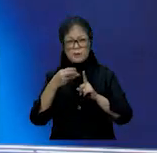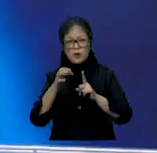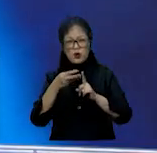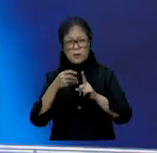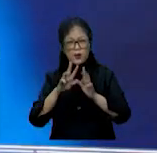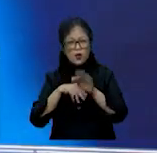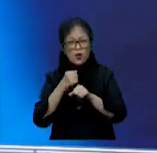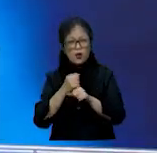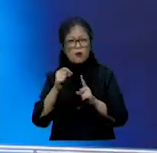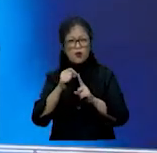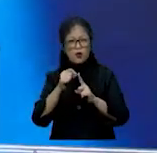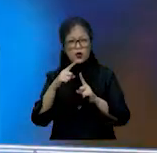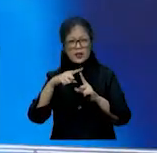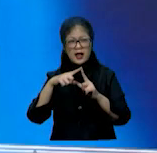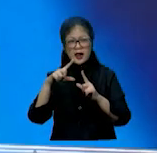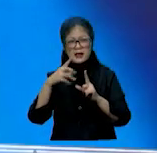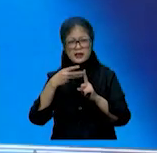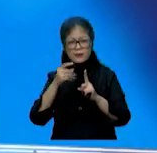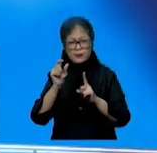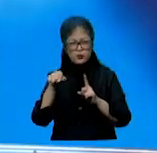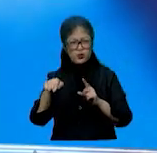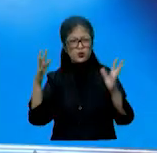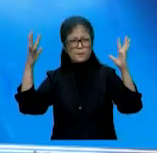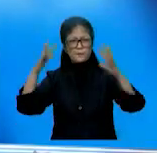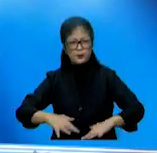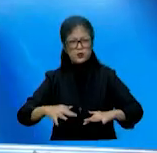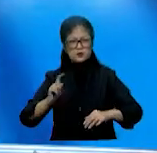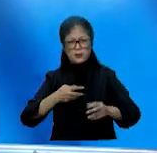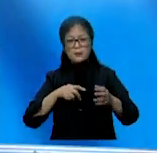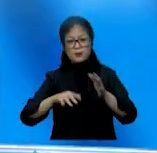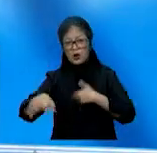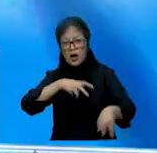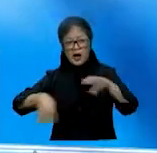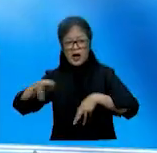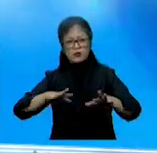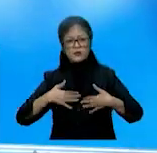Pulau Taliabu, ambruk. Puluhan tamu undangan berhamburan menyelamatkan diri.